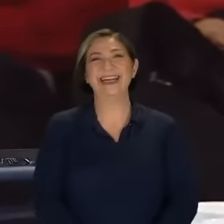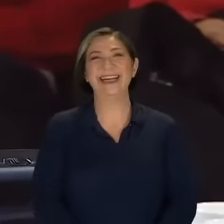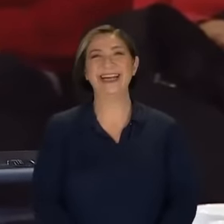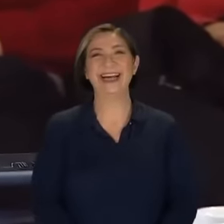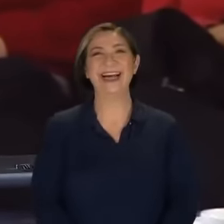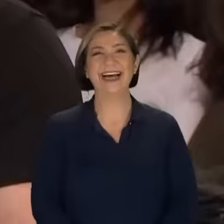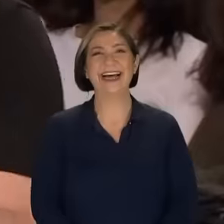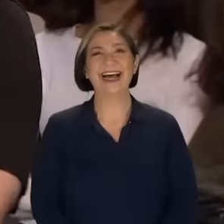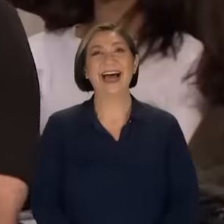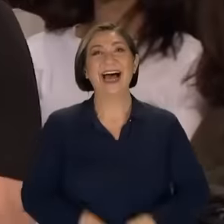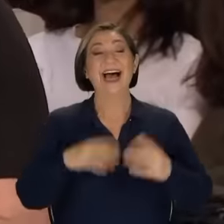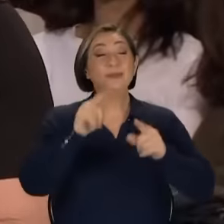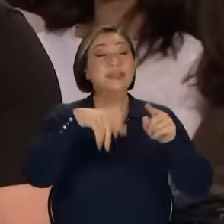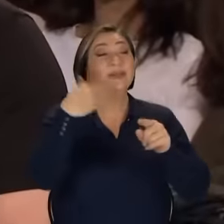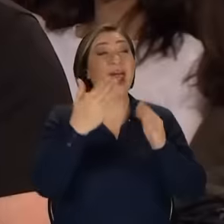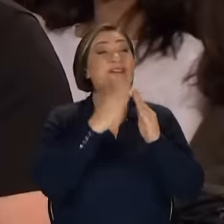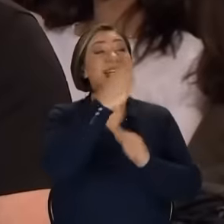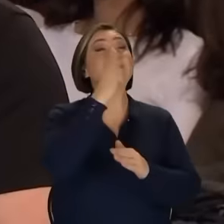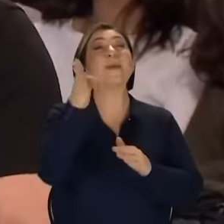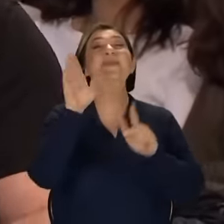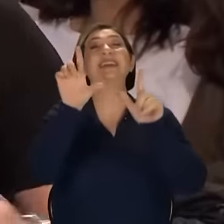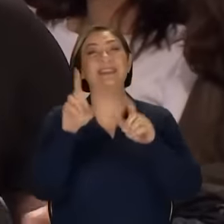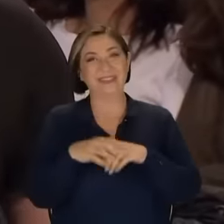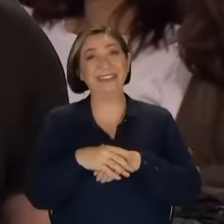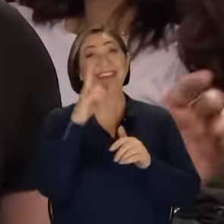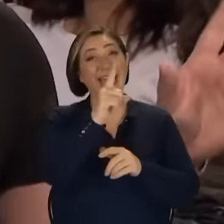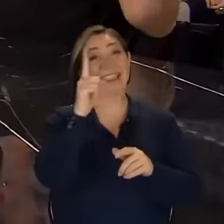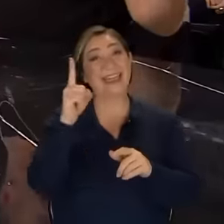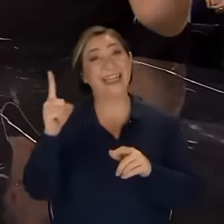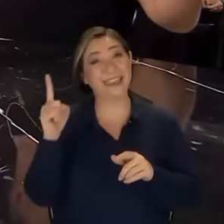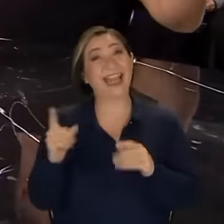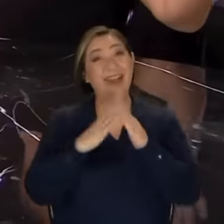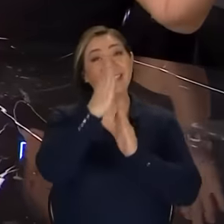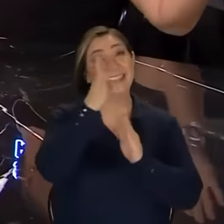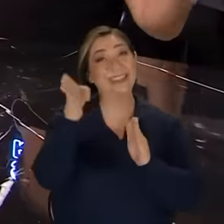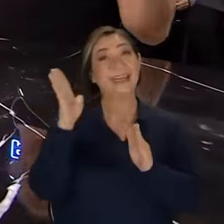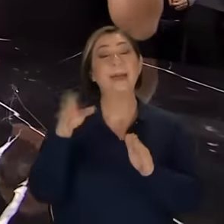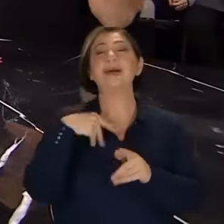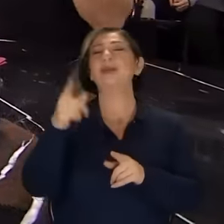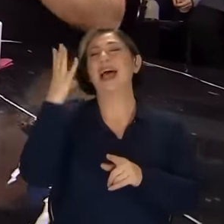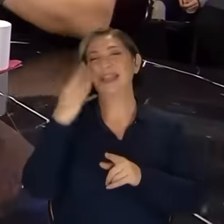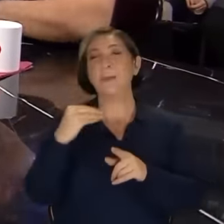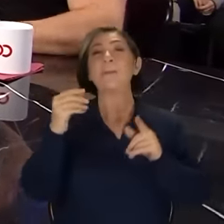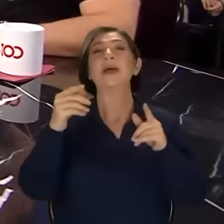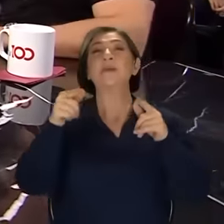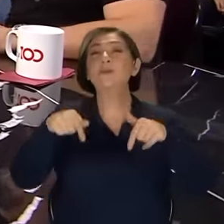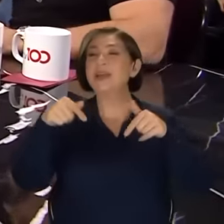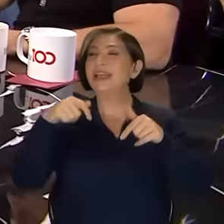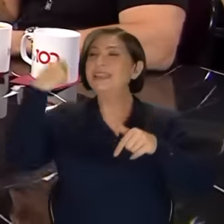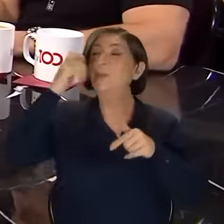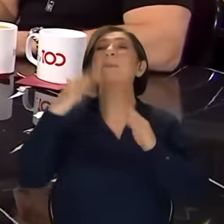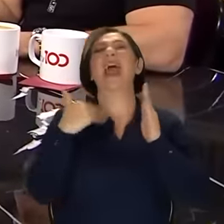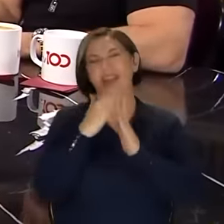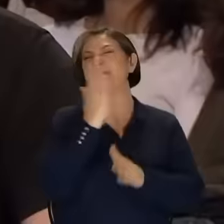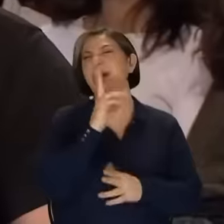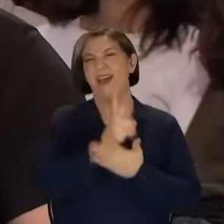Aslında ben artık bundan sonra evlere gitmem lazım. Evet, evet. Tek tek. Vallahi. Ben şunu anladım. Yalnızca perdede olmak yetmiyor. Ben evlere